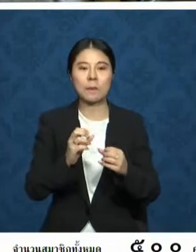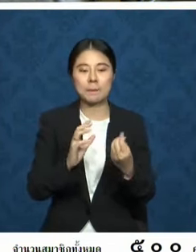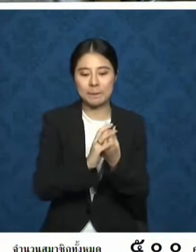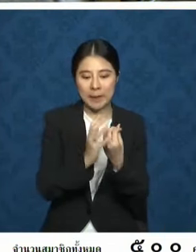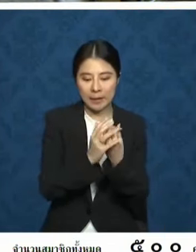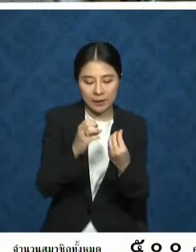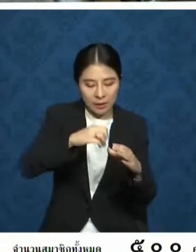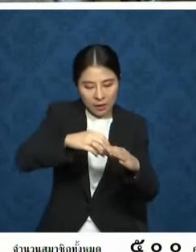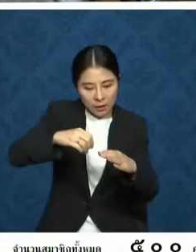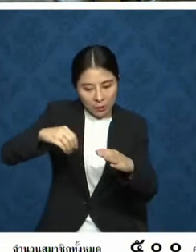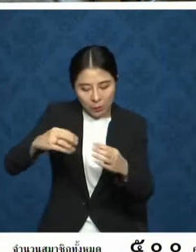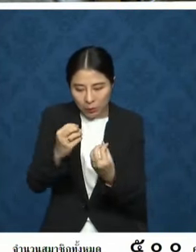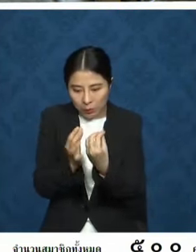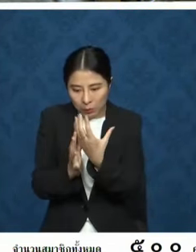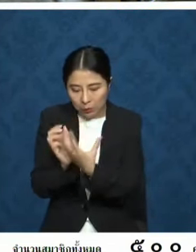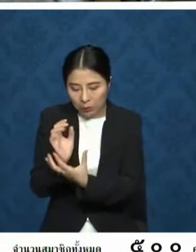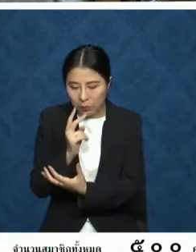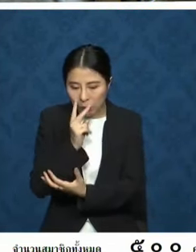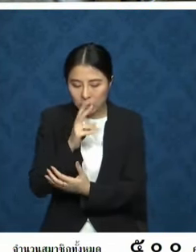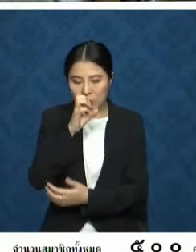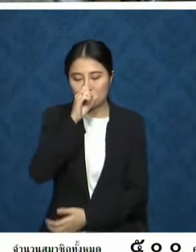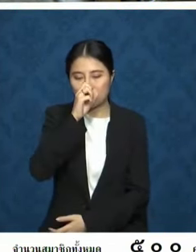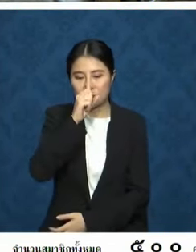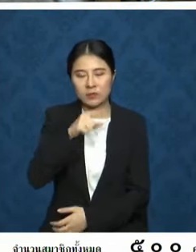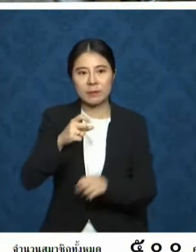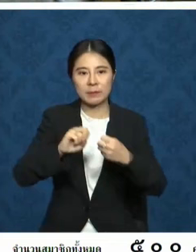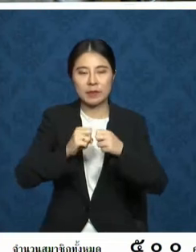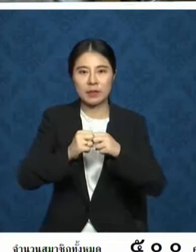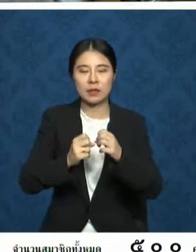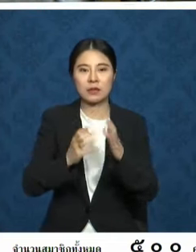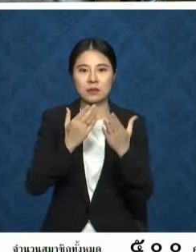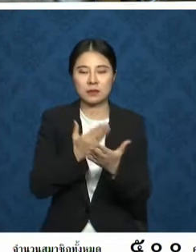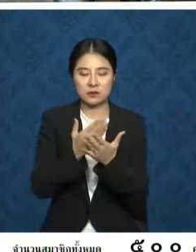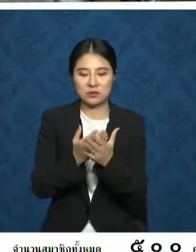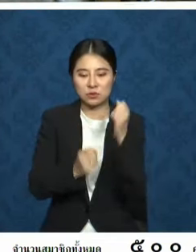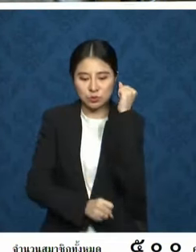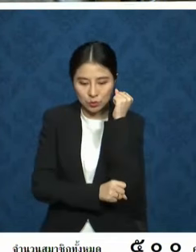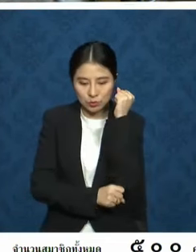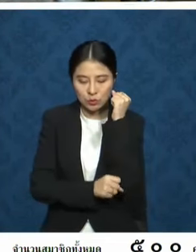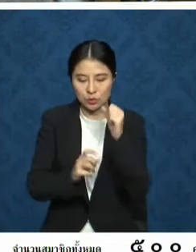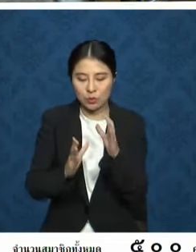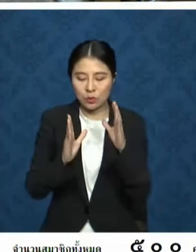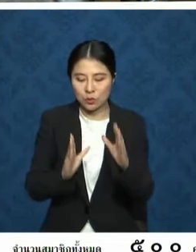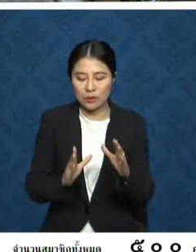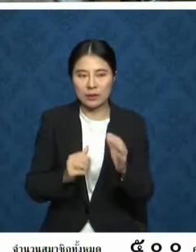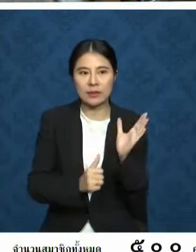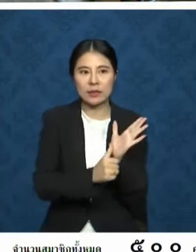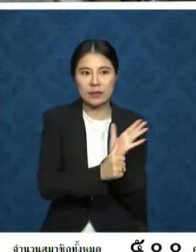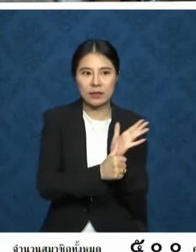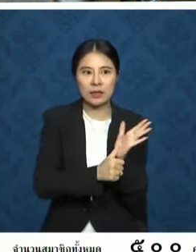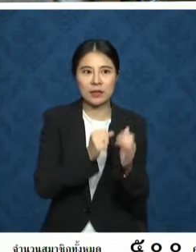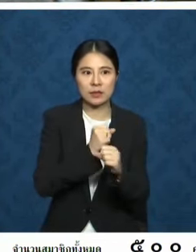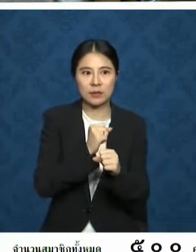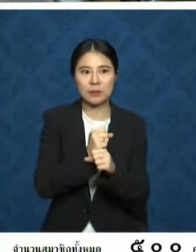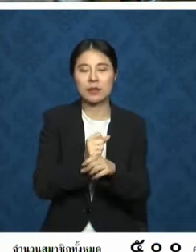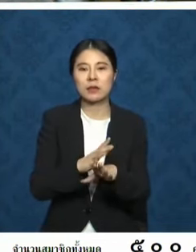เรามองเหนวามันน่าจะสามารถแ้ไขปัหาความยากจนได้เพราจิๆแล้วดีฉันเองอยู่ชิงลาย อยู่จงหวดเดย